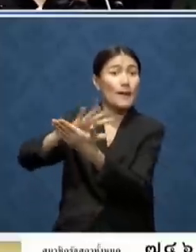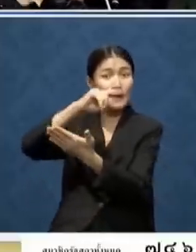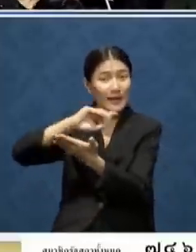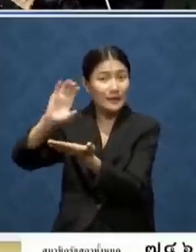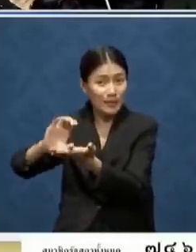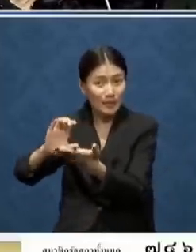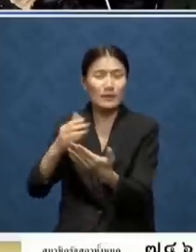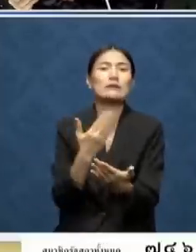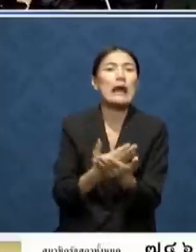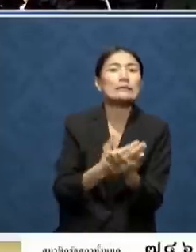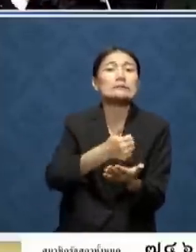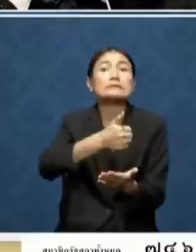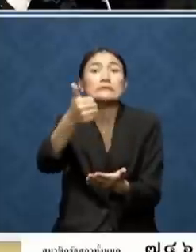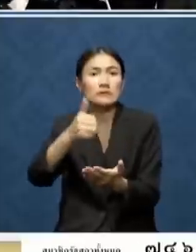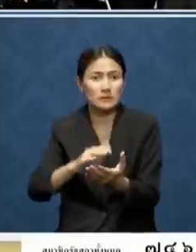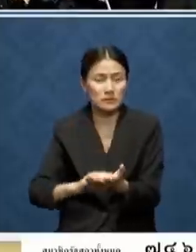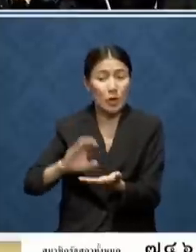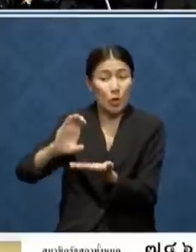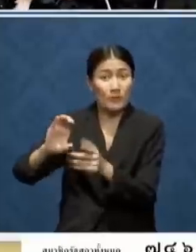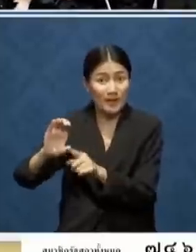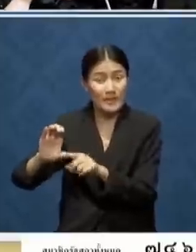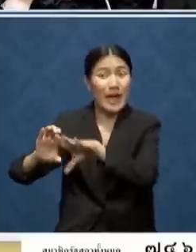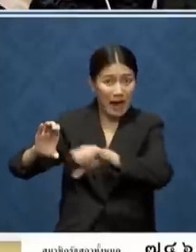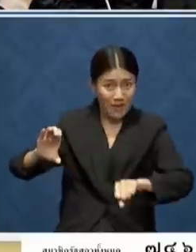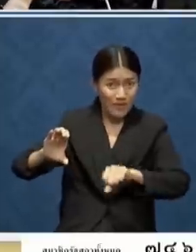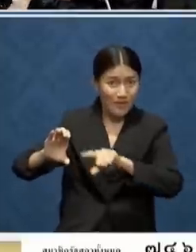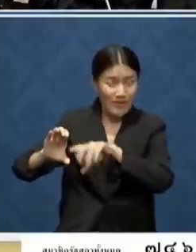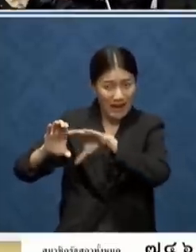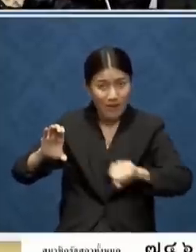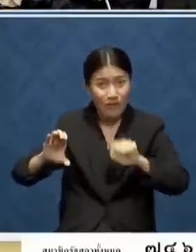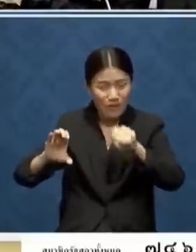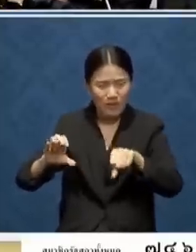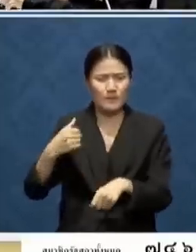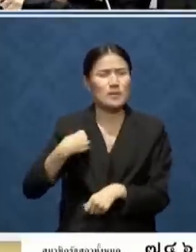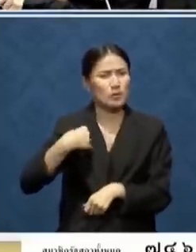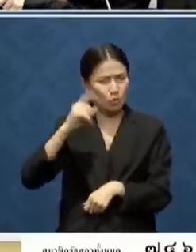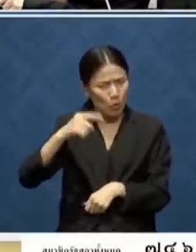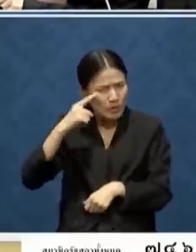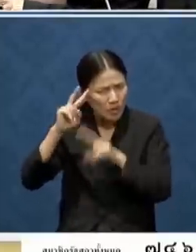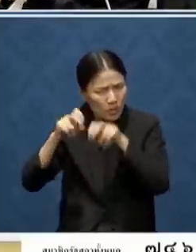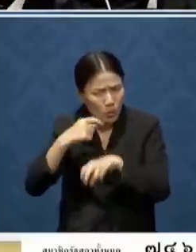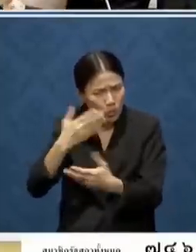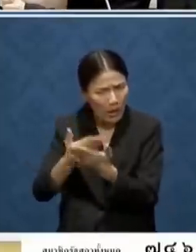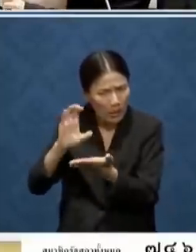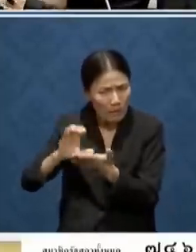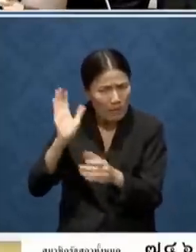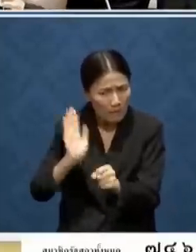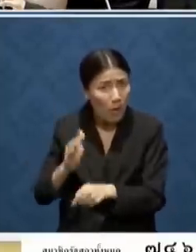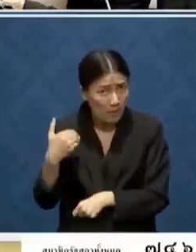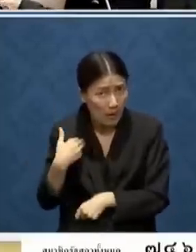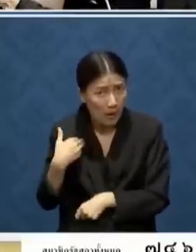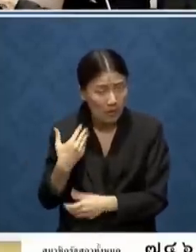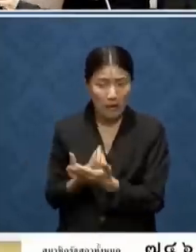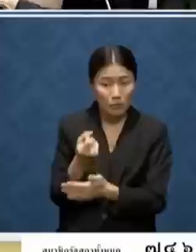เงินนอกงบประมาณนะคะถ้าใช้เงบประมาณแผ่นดินมี 2เรื่องที่ต้องพิจารณาค่ะว่างบพอมยกับเงินสดพอ